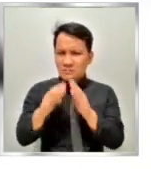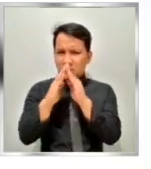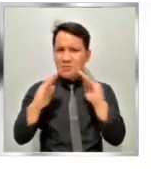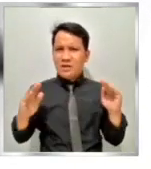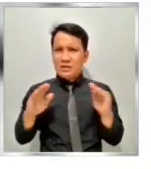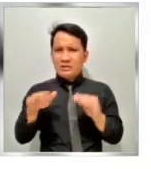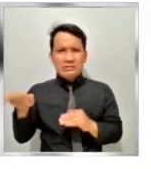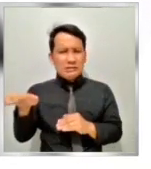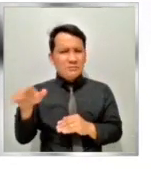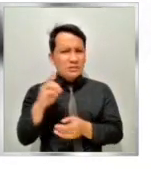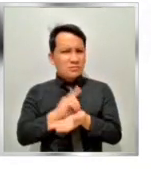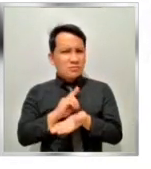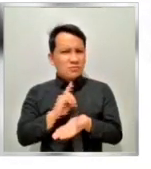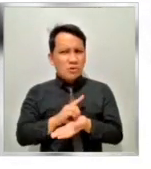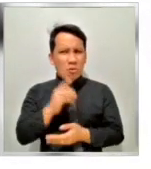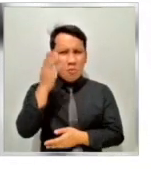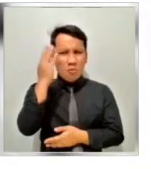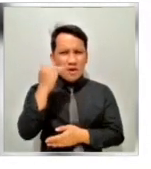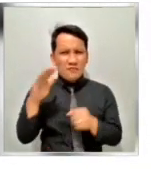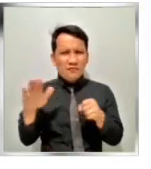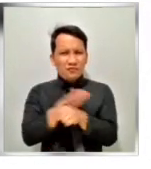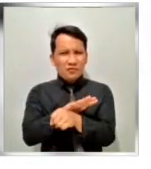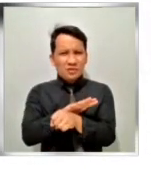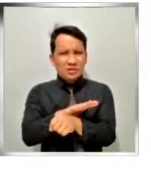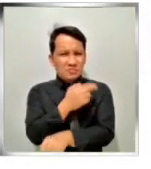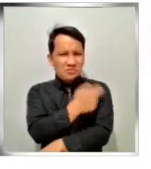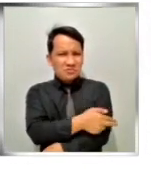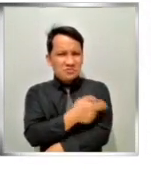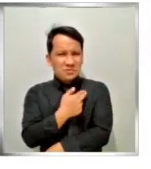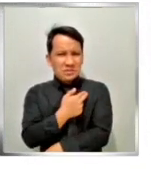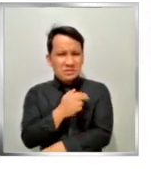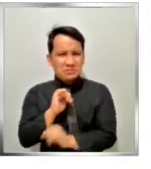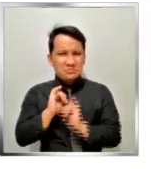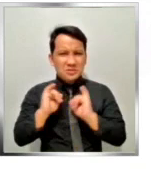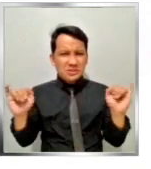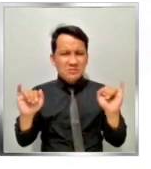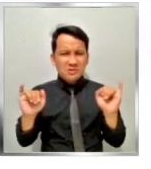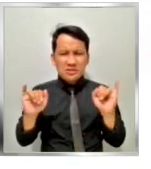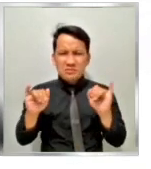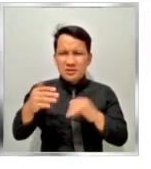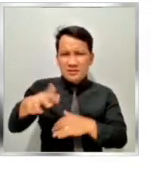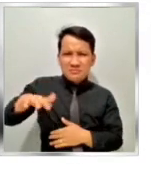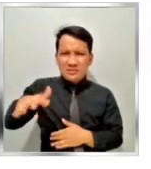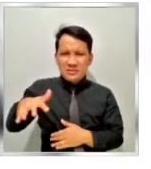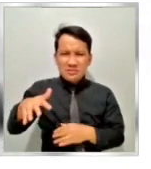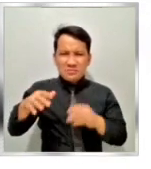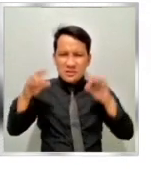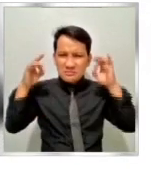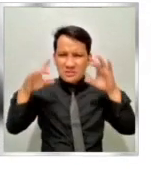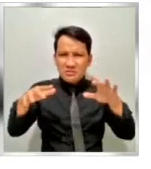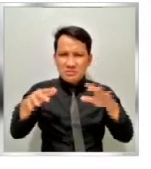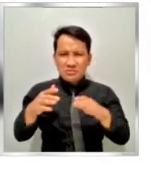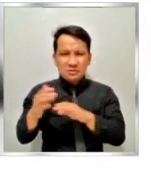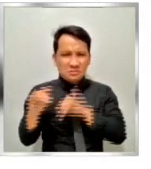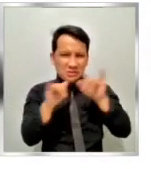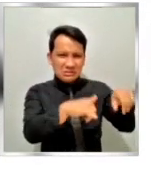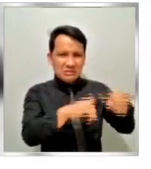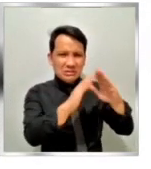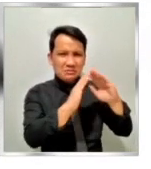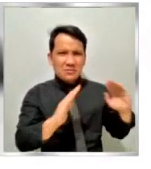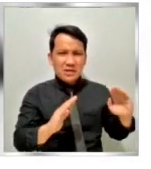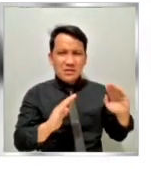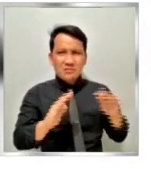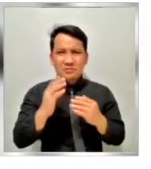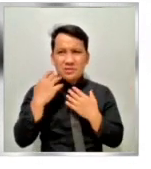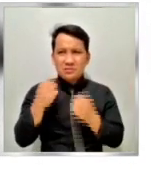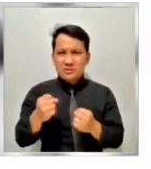doktor. Dahil puno na ang mga ospital, maging mga moderate hanggang severe cases na pipilitan lang sa kanilang mga bahay magpagaling. Nakatutok